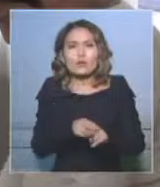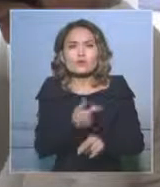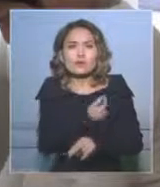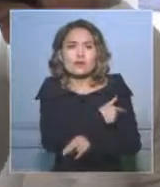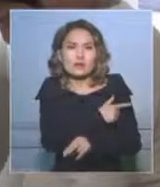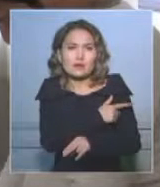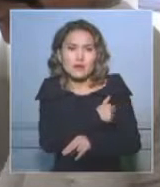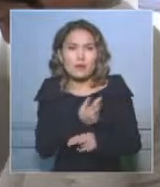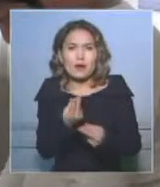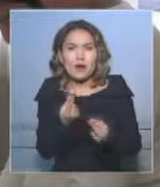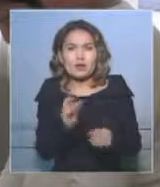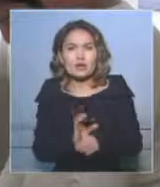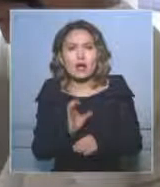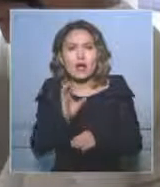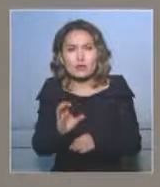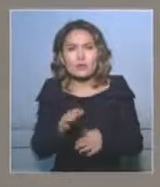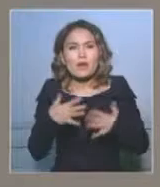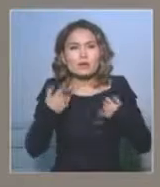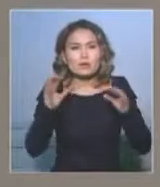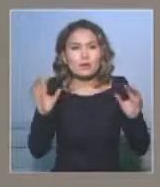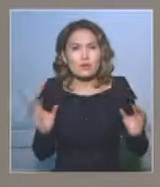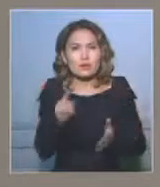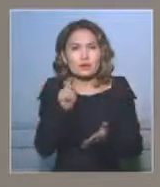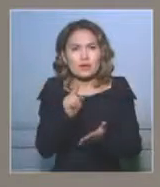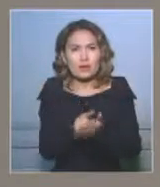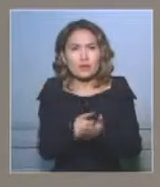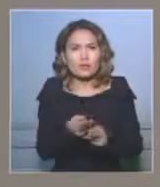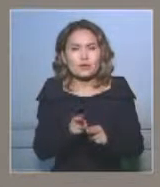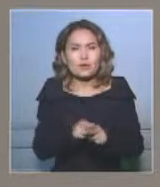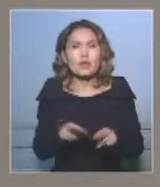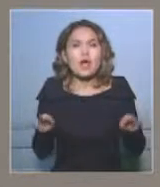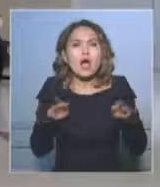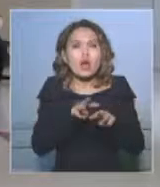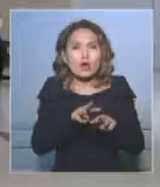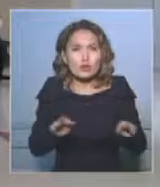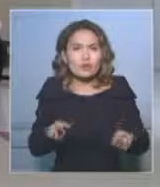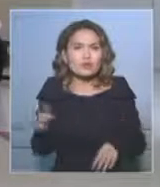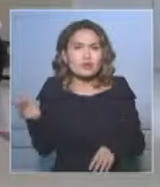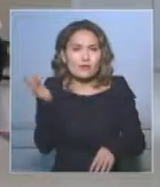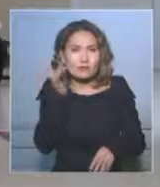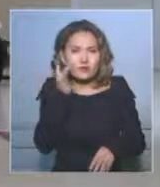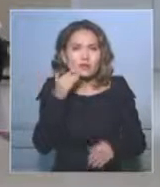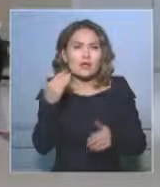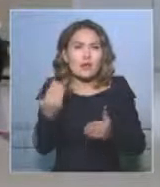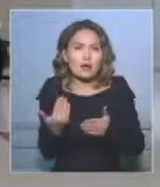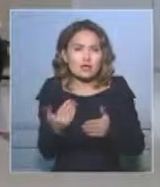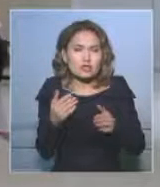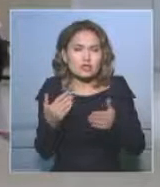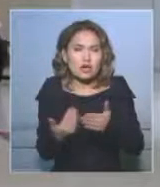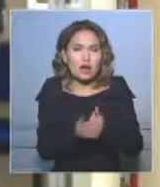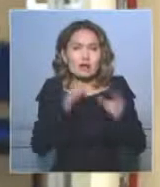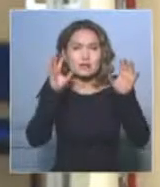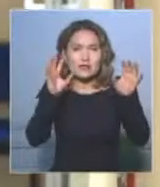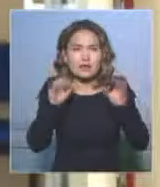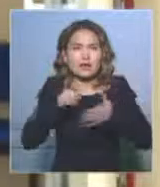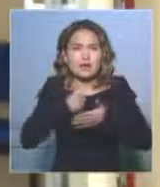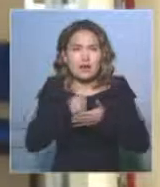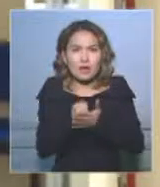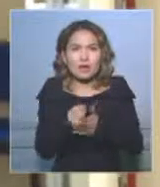берушіні де қамтиды. Әрбір қызметкер үшін салым жасайды, ал үкімет қоғам үшін қажетті заңдарды қабылдап, әлеуметтік жағдайына